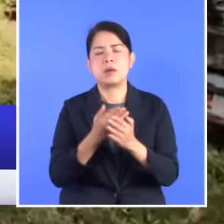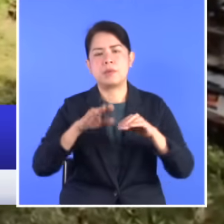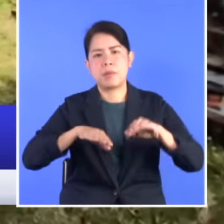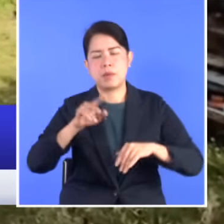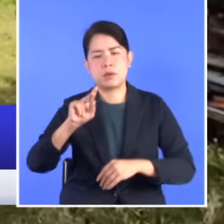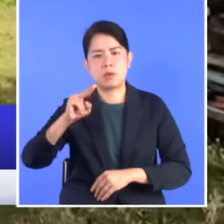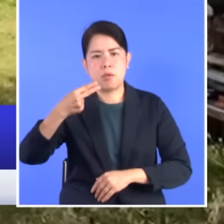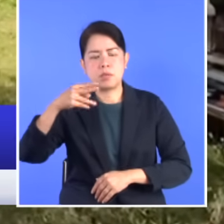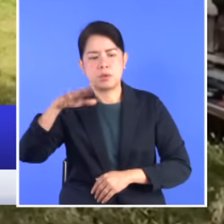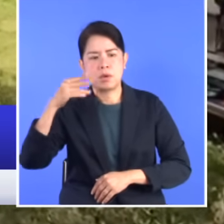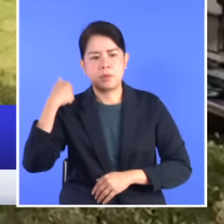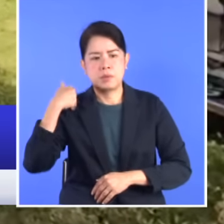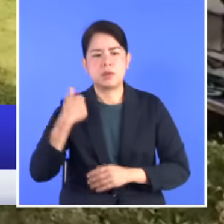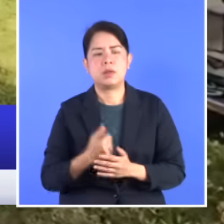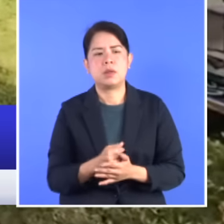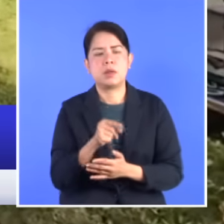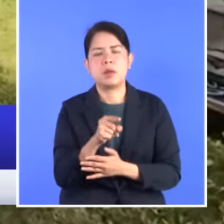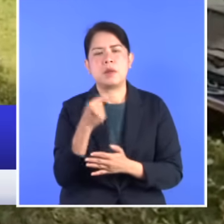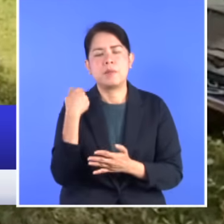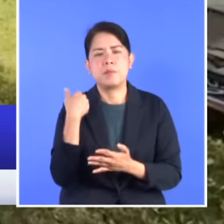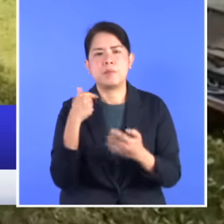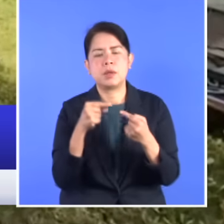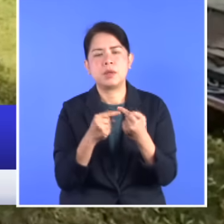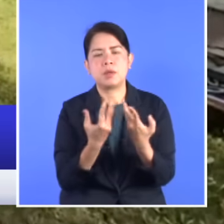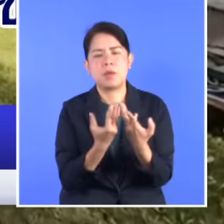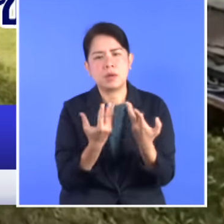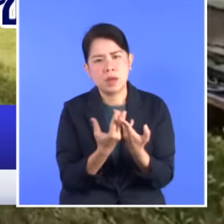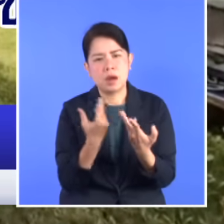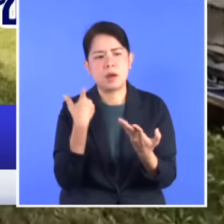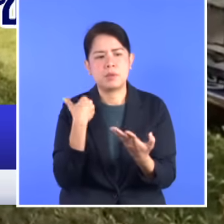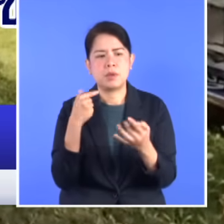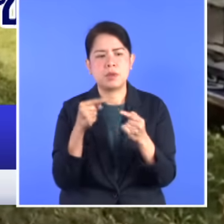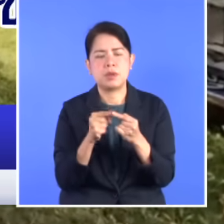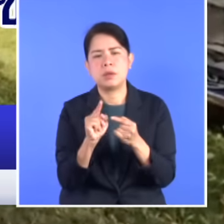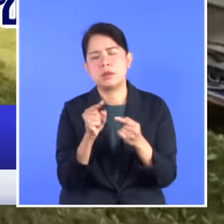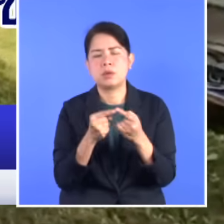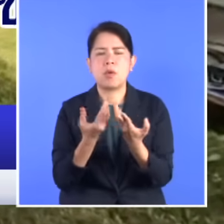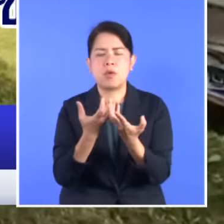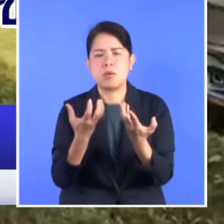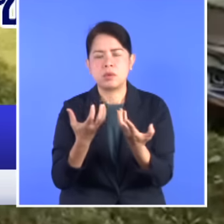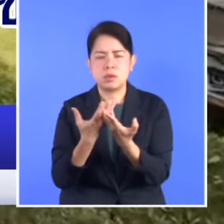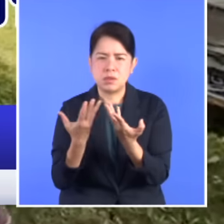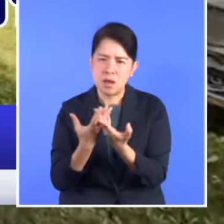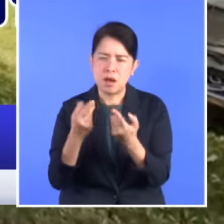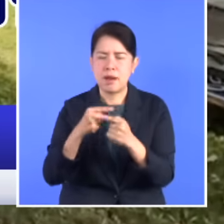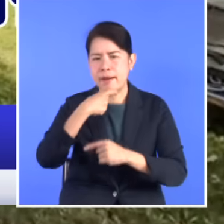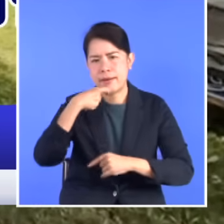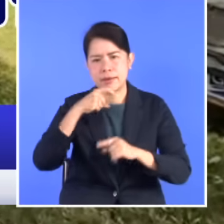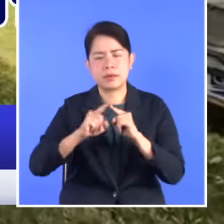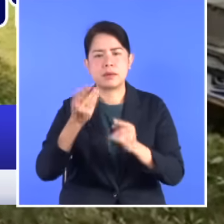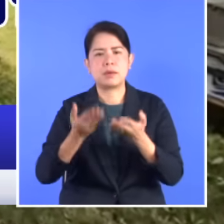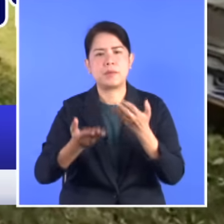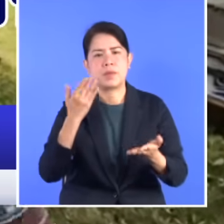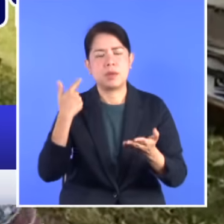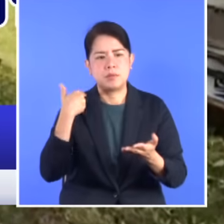าวแล้วบ่มีหญ้าบ่มีเหมือนบ่มีหญ้าบ่มีเสียงบ่มีหยังย้ำกลางคืนนี่ปล่อยออกกินข้าวเด้อจ้ะเ